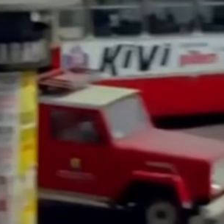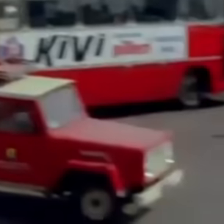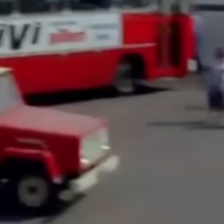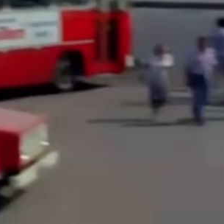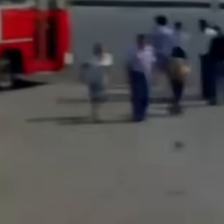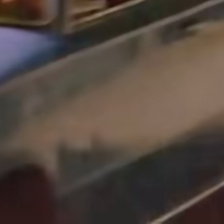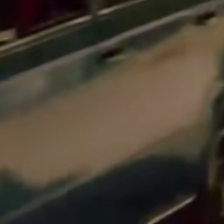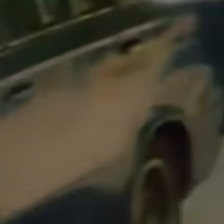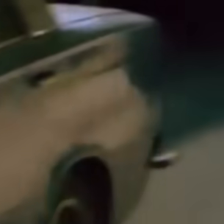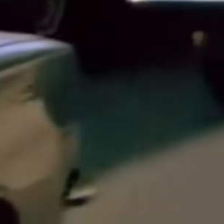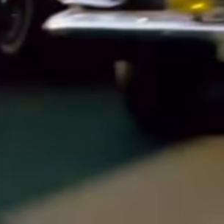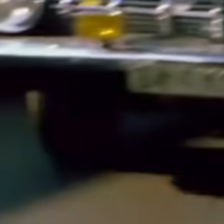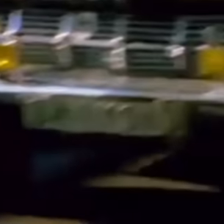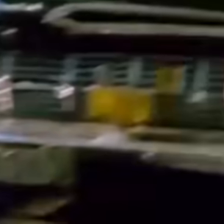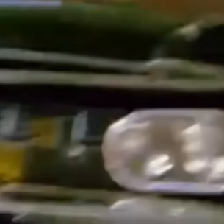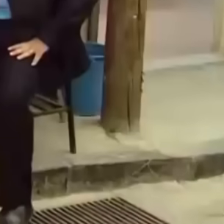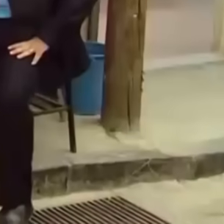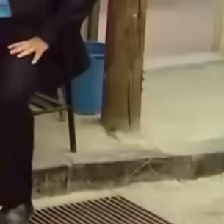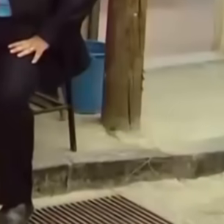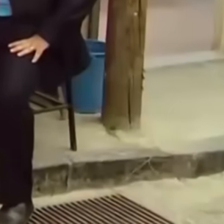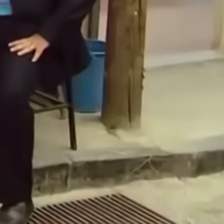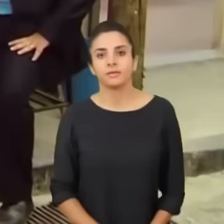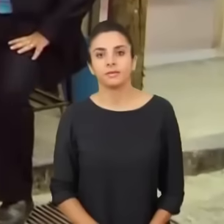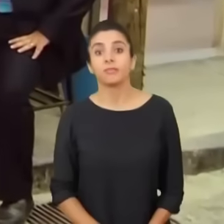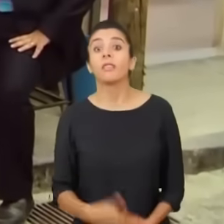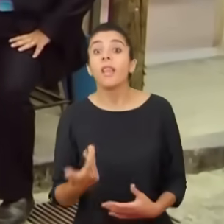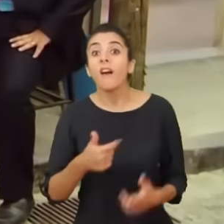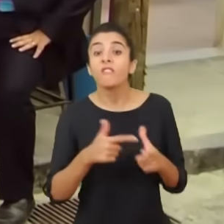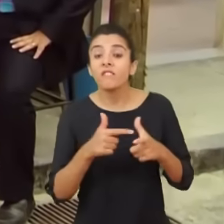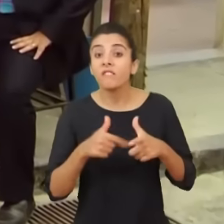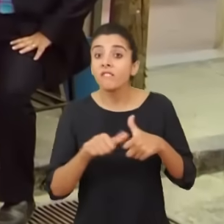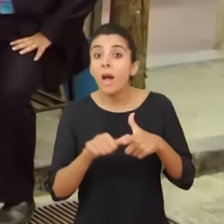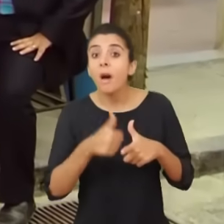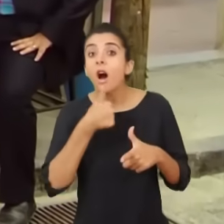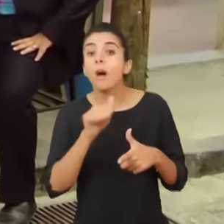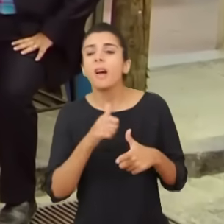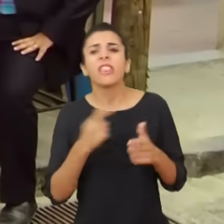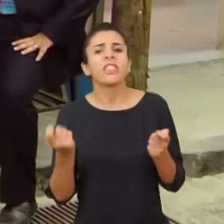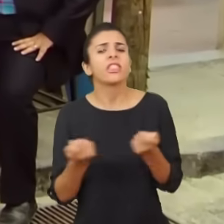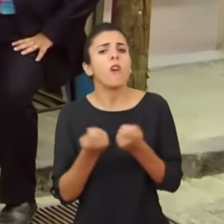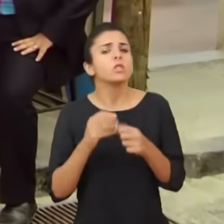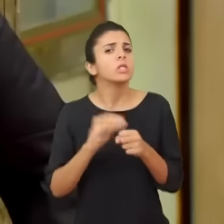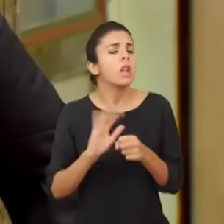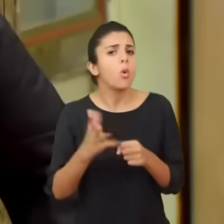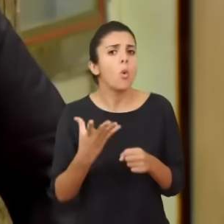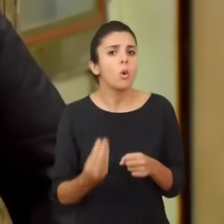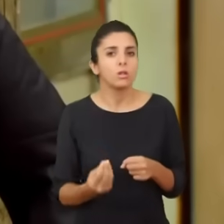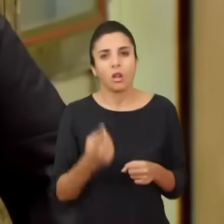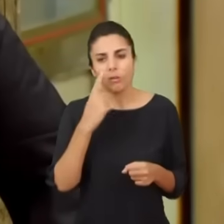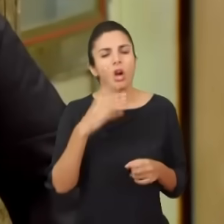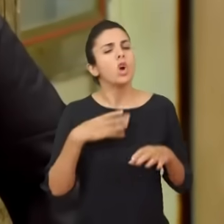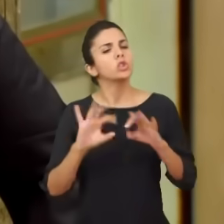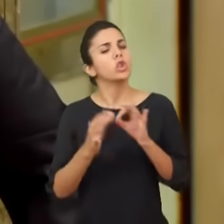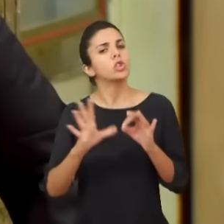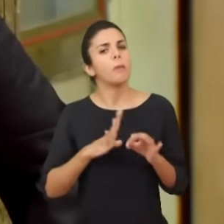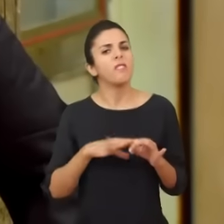öyle yok. Fehmi'yle Recep dükkanın önünde oturuyorlar. Fehmi abi, bu davulcu işi ne oldu? Bak. Ya